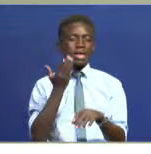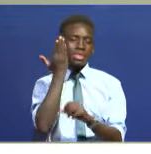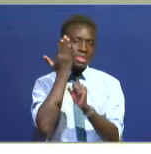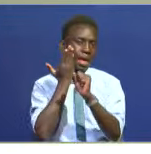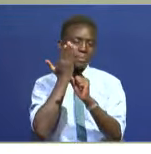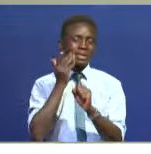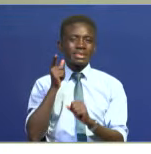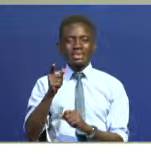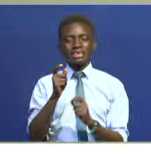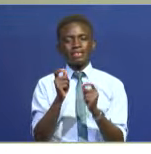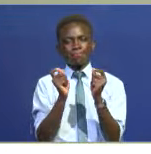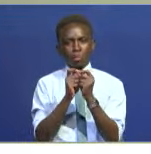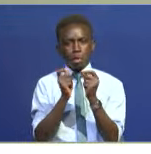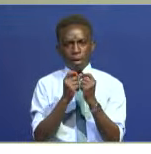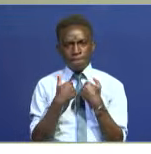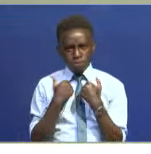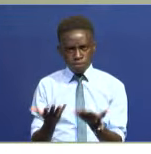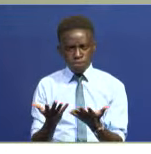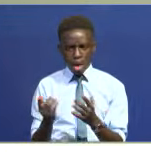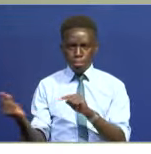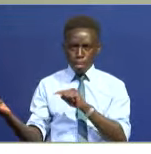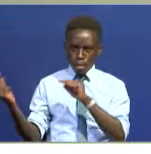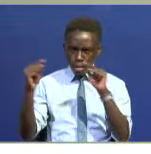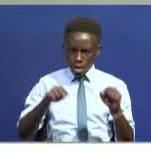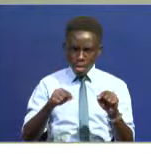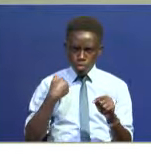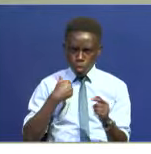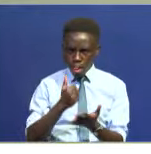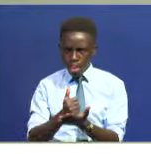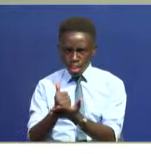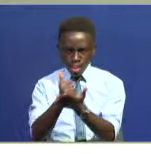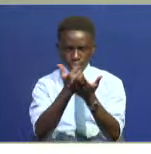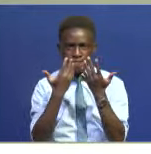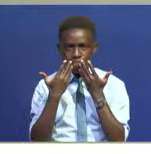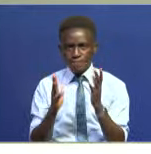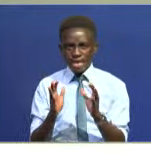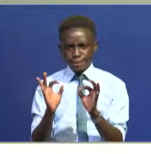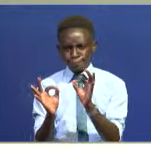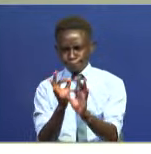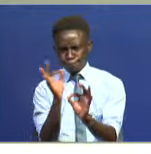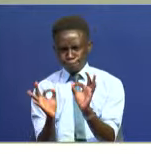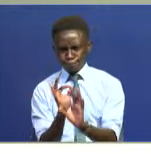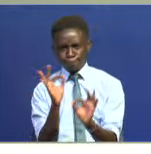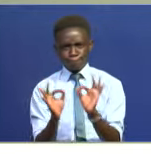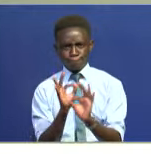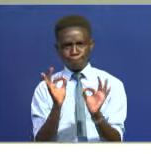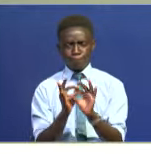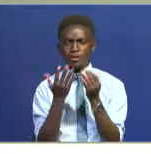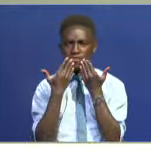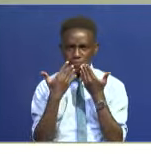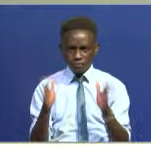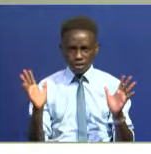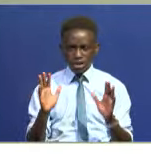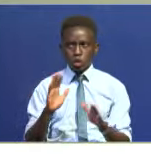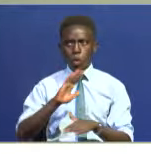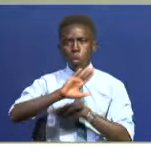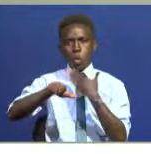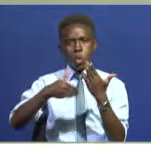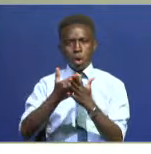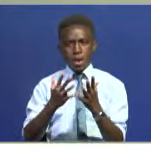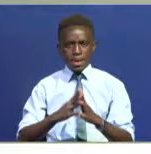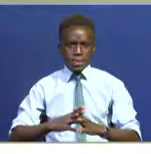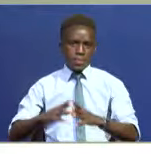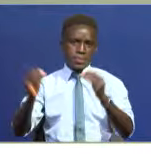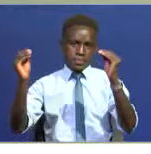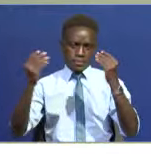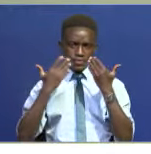to our facility, we managed to stabilize them, do some stitching, and then they were all discharged